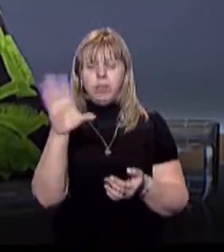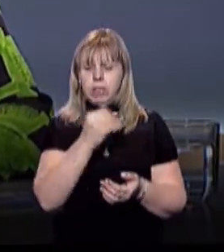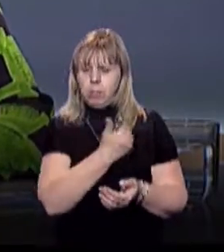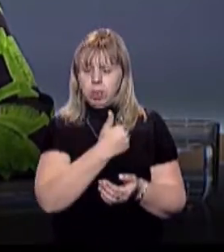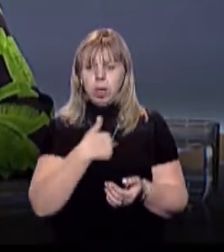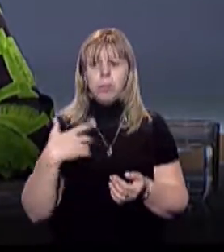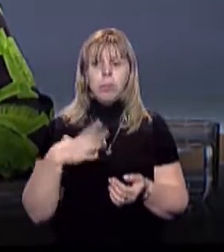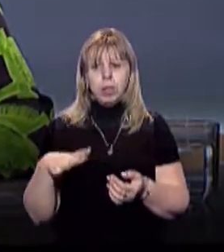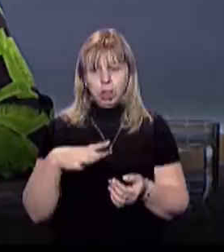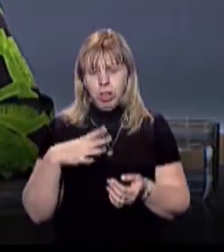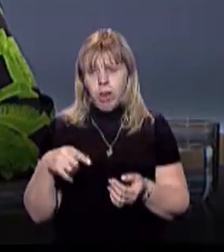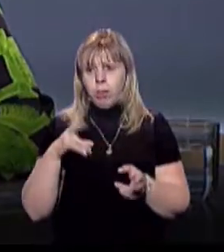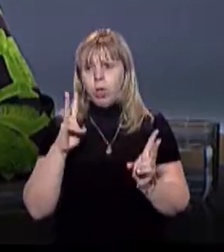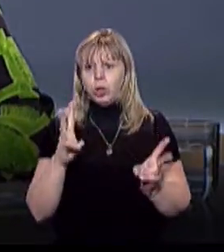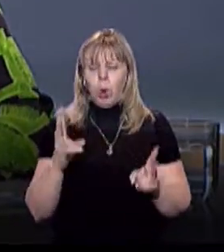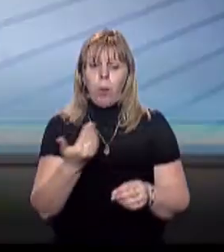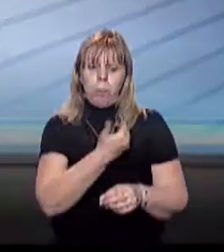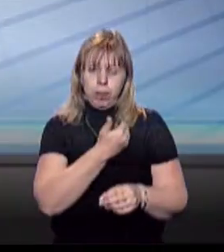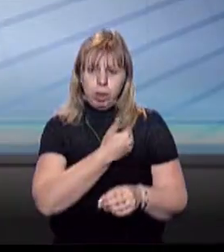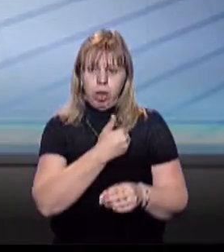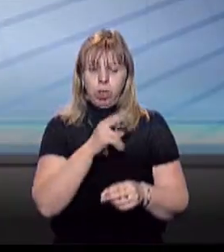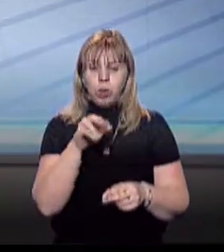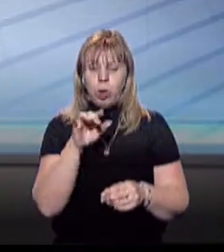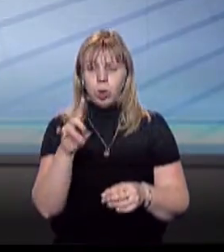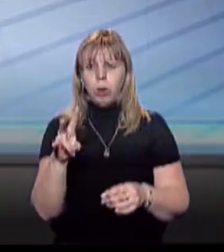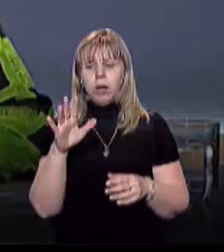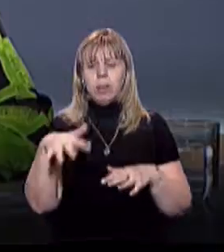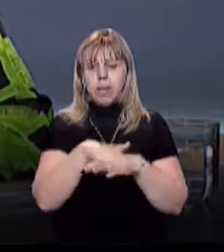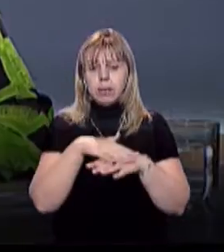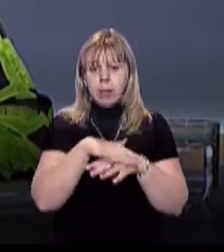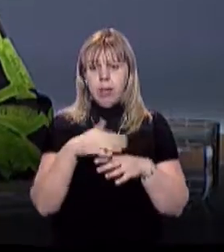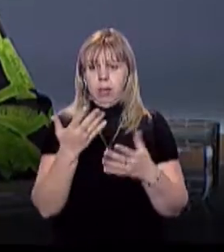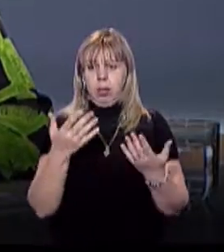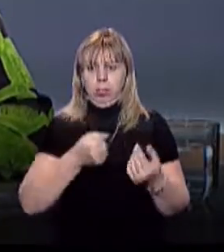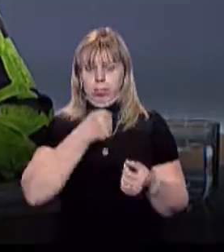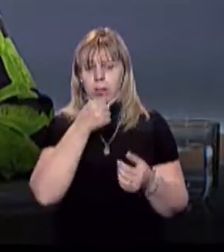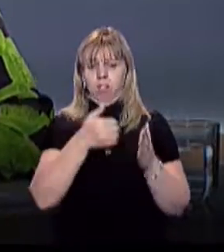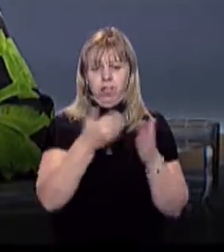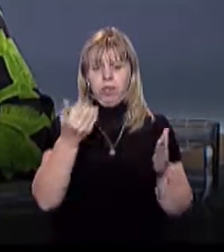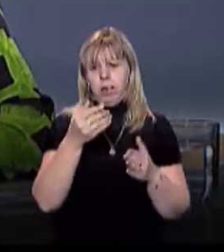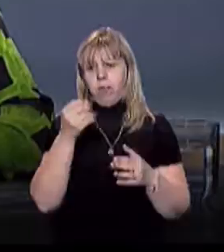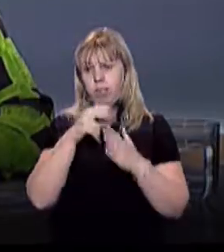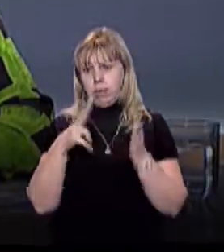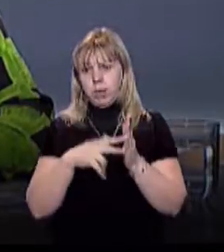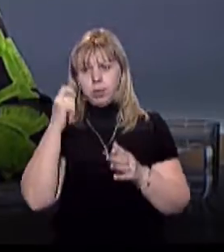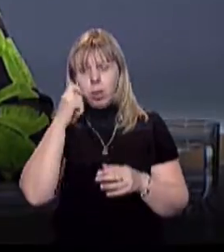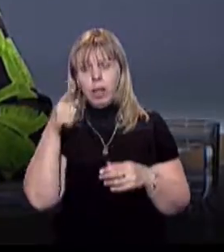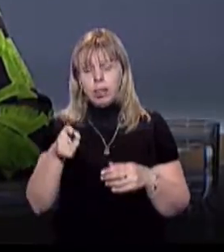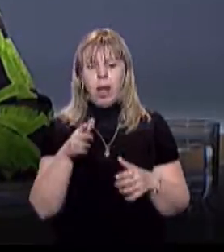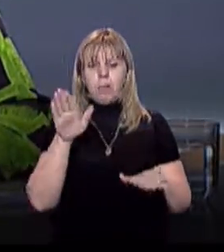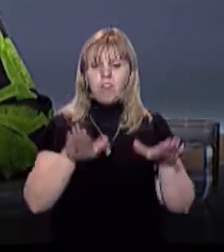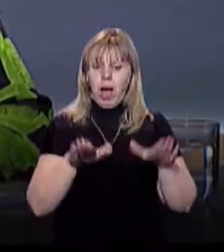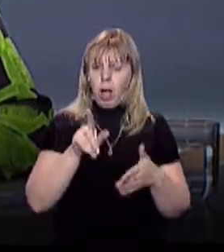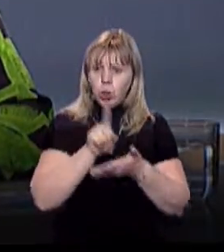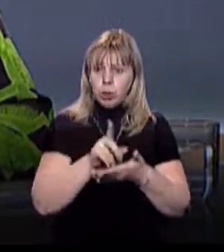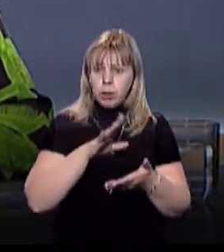чекаємо всіх, хто побажає, донору, населення донору здатного віку від 18 років. Там певна вага повинна